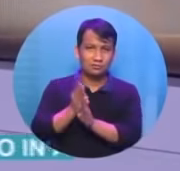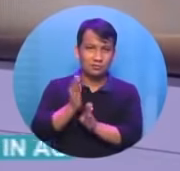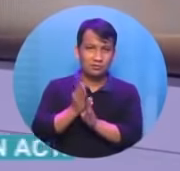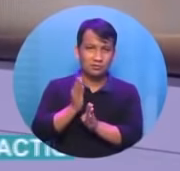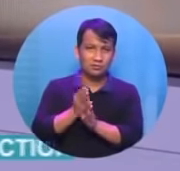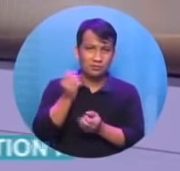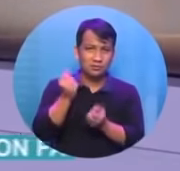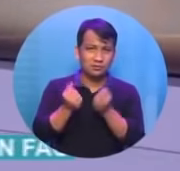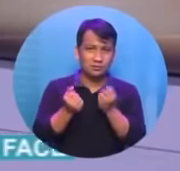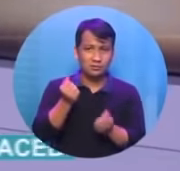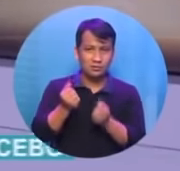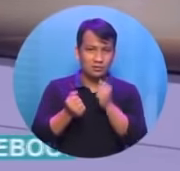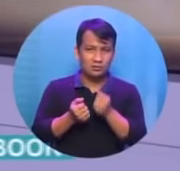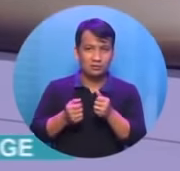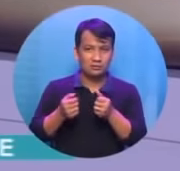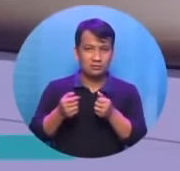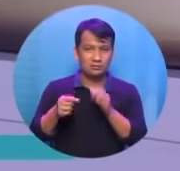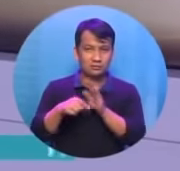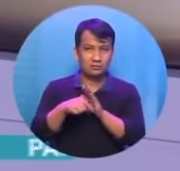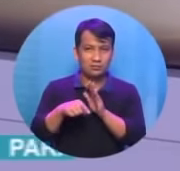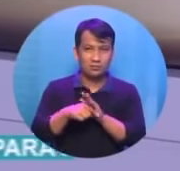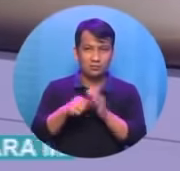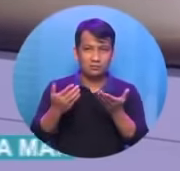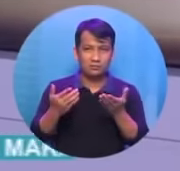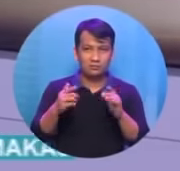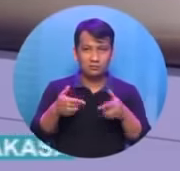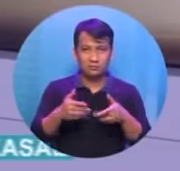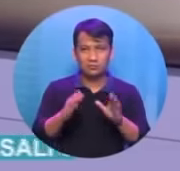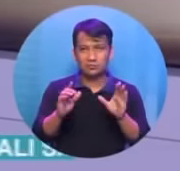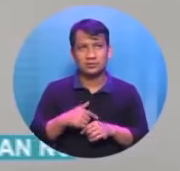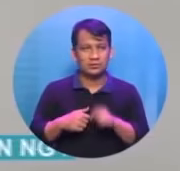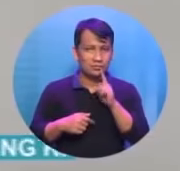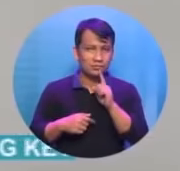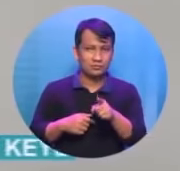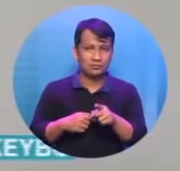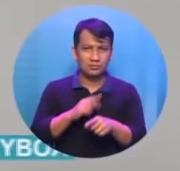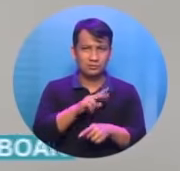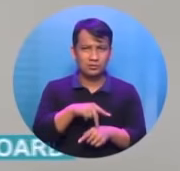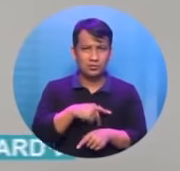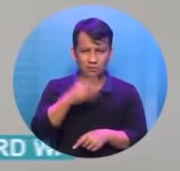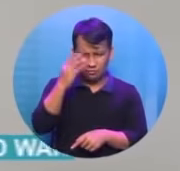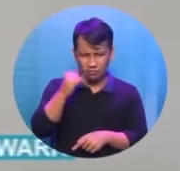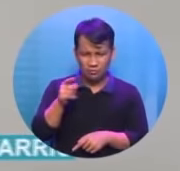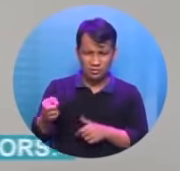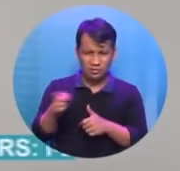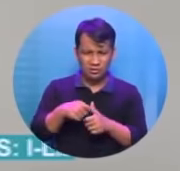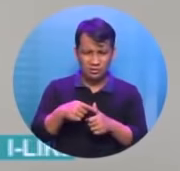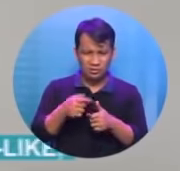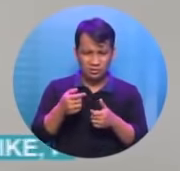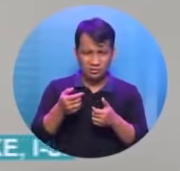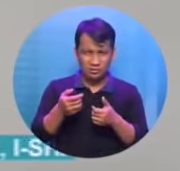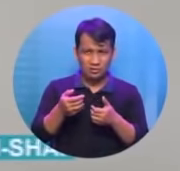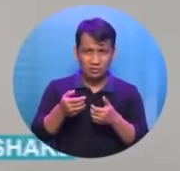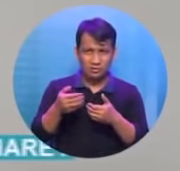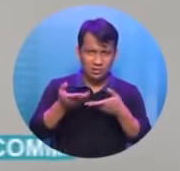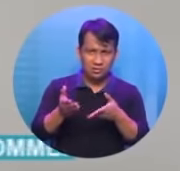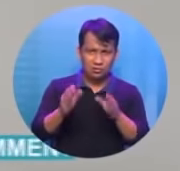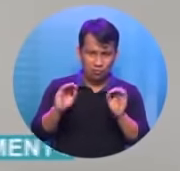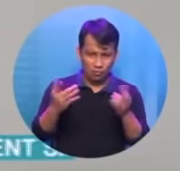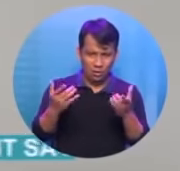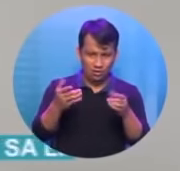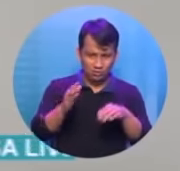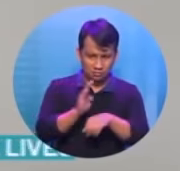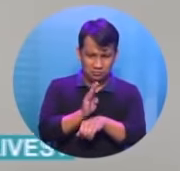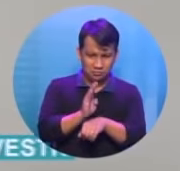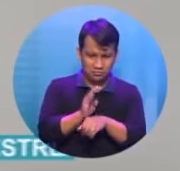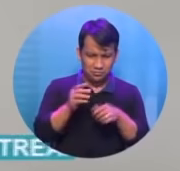na dinadrive niya na kolorom pala? Opo, sir. First of all, ba't niyo siya pinagdrive ng kolorom na bus ninyo? Kasi